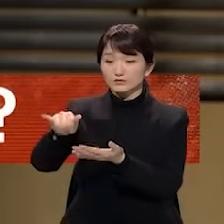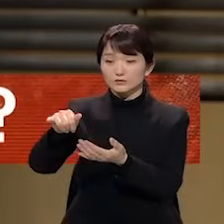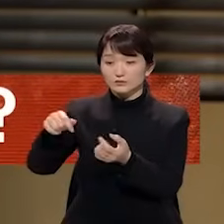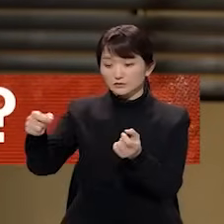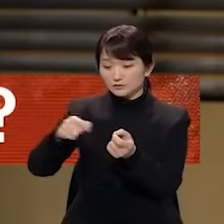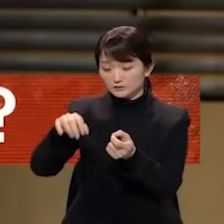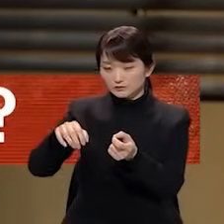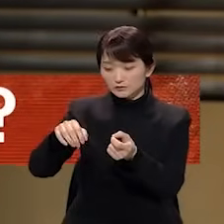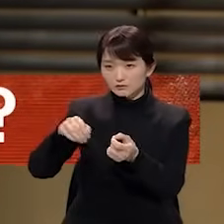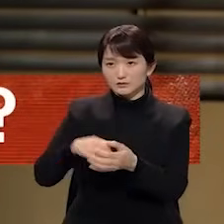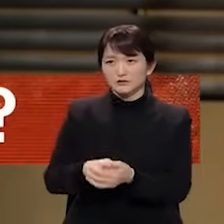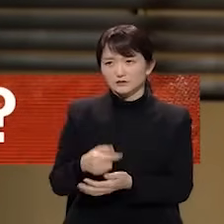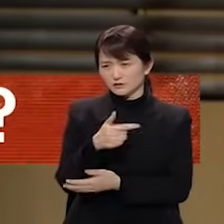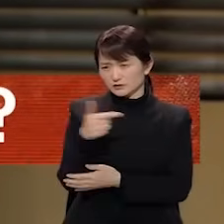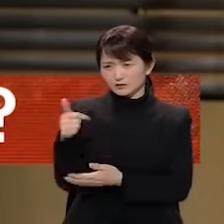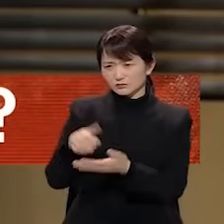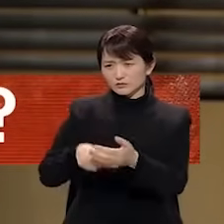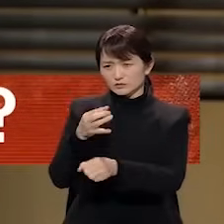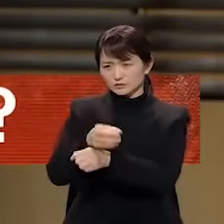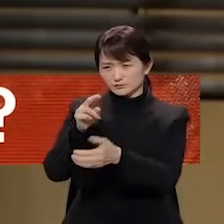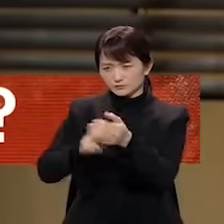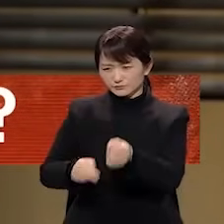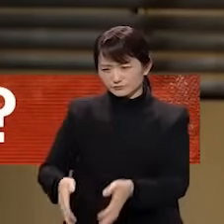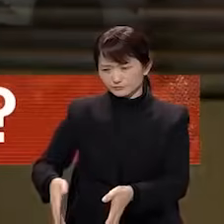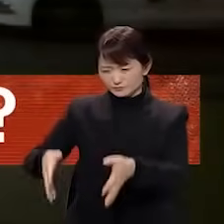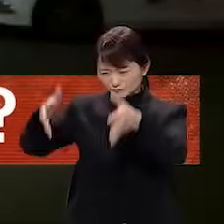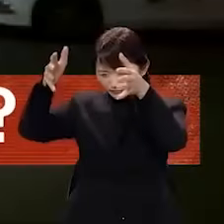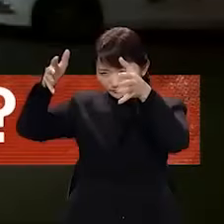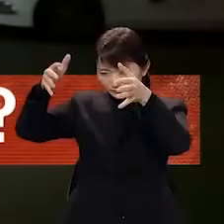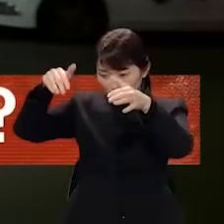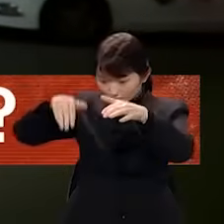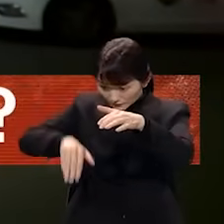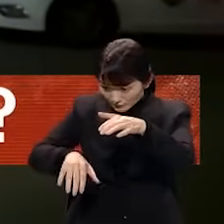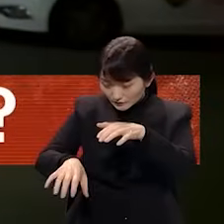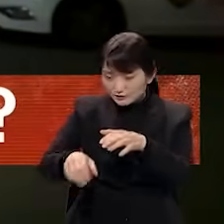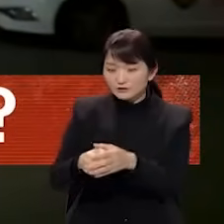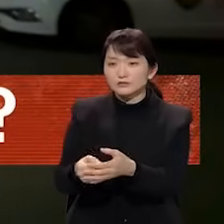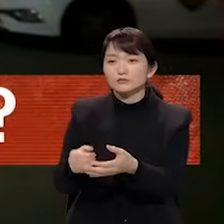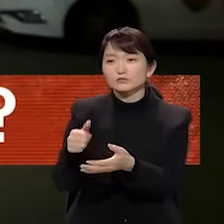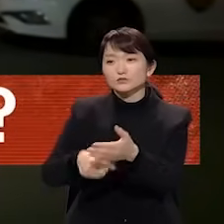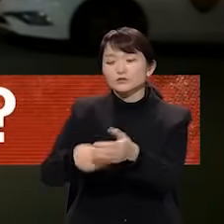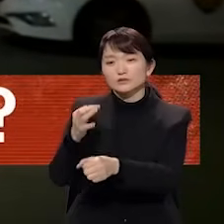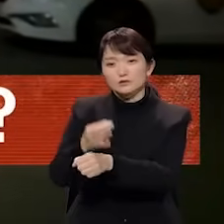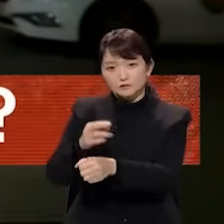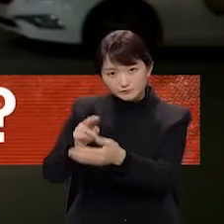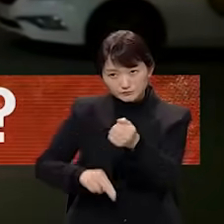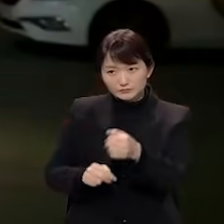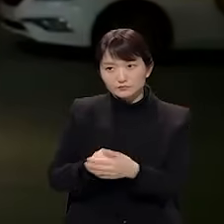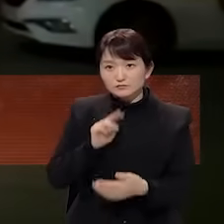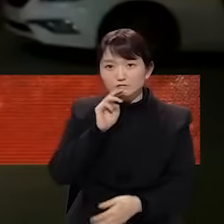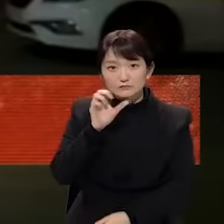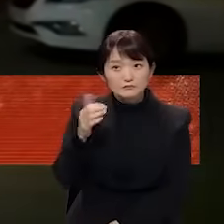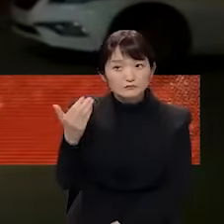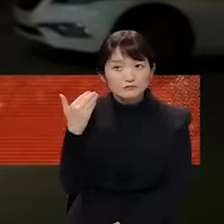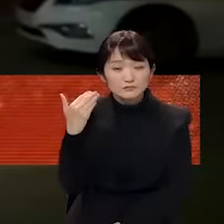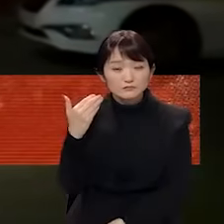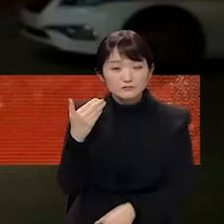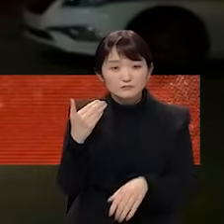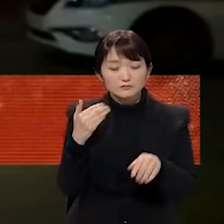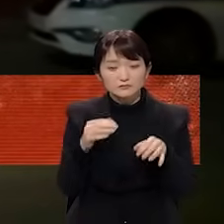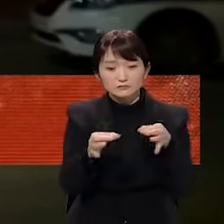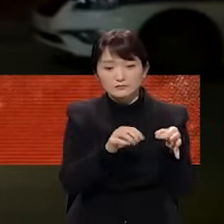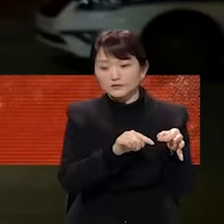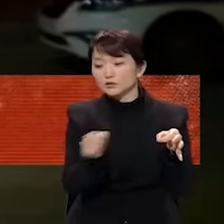대형 쇼핑몰 지하 매장에서 판매업으로 일을 하는 분이었다고 합니다 그런데 그 한 35분 전에 그 연매 아에서 일하던